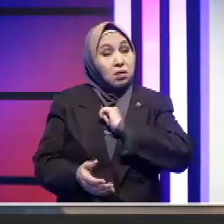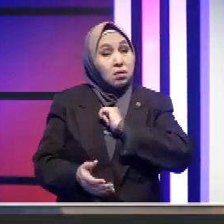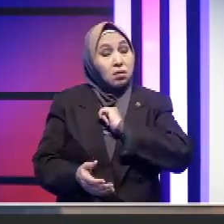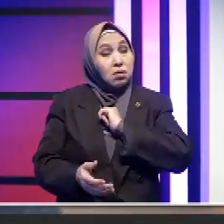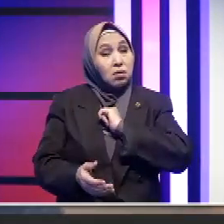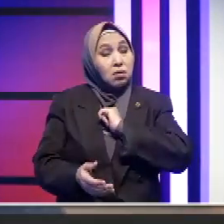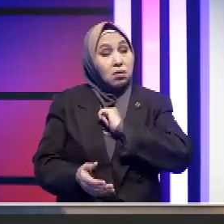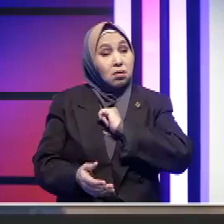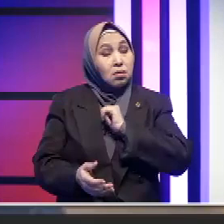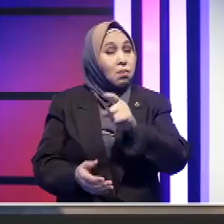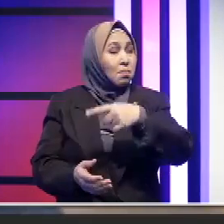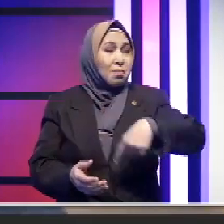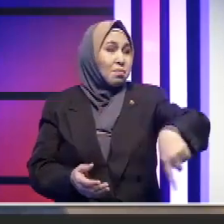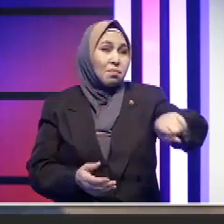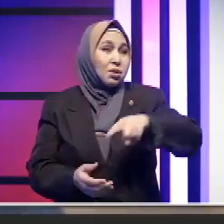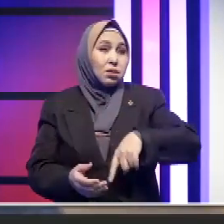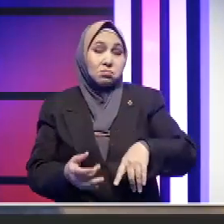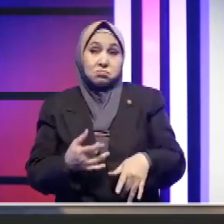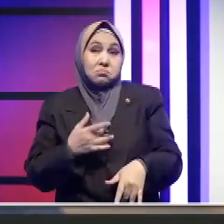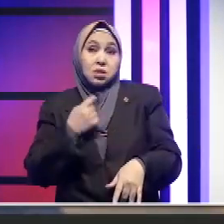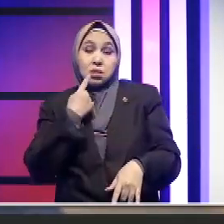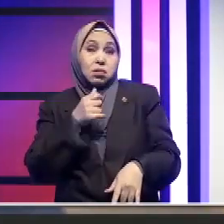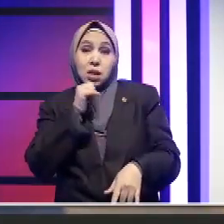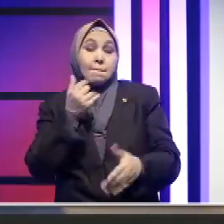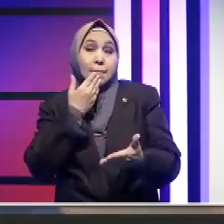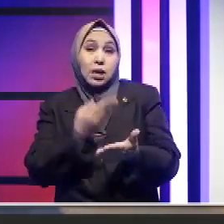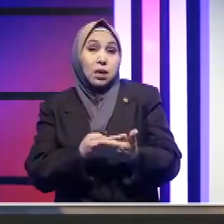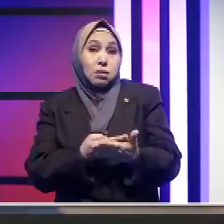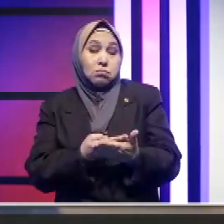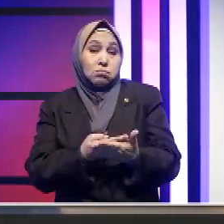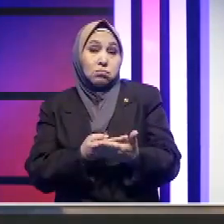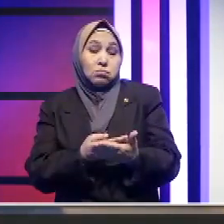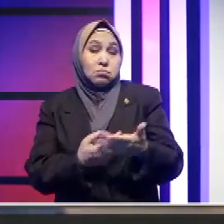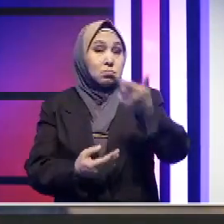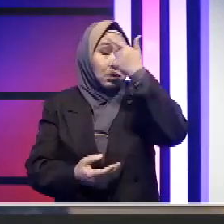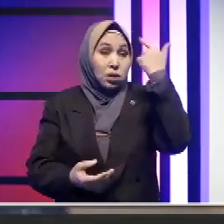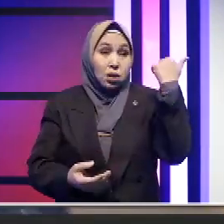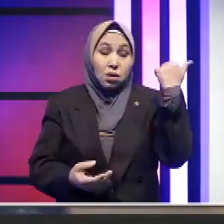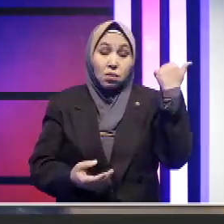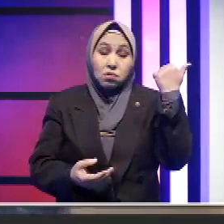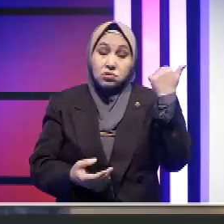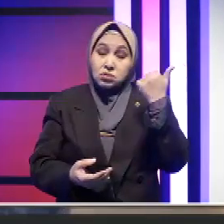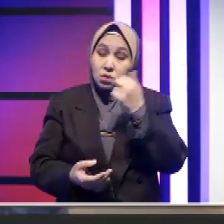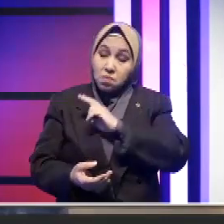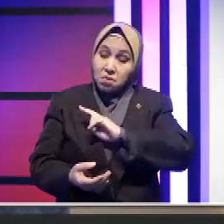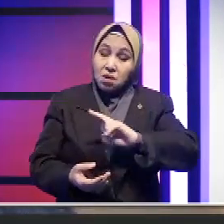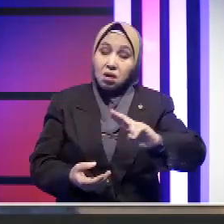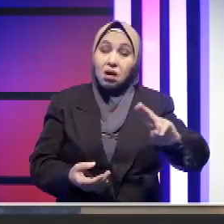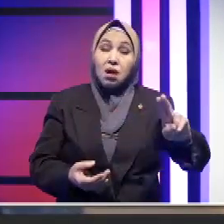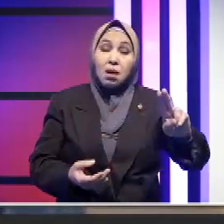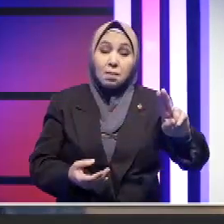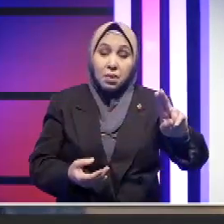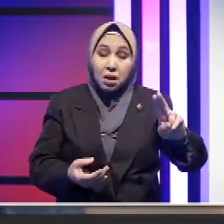defons mereka itu tidak baik Oh ya Abi kau jadi centoplex is accounted